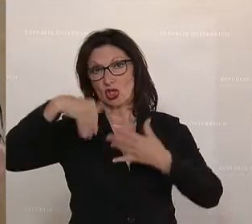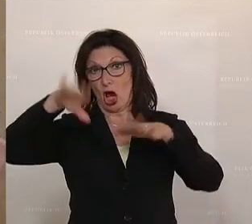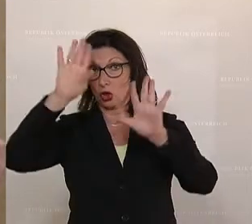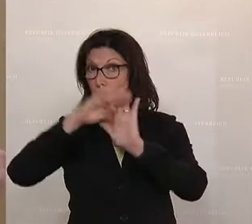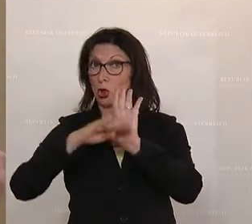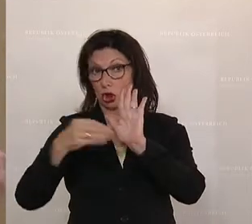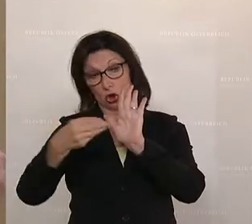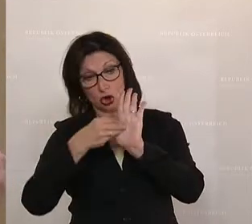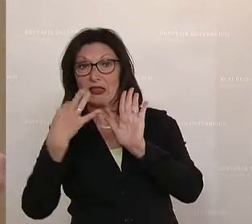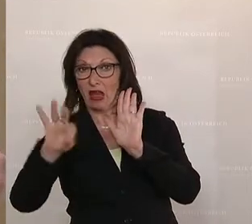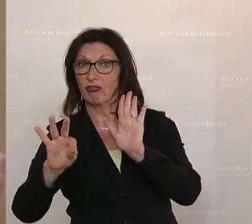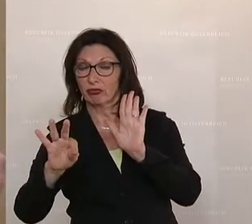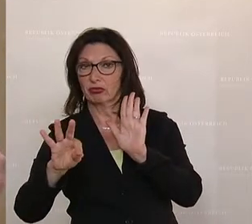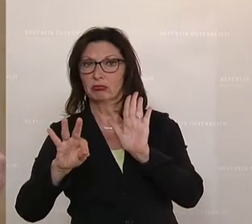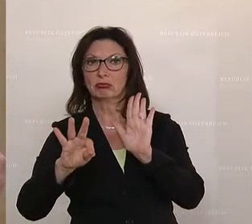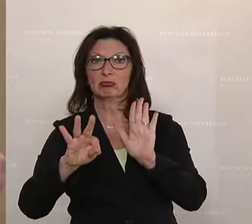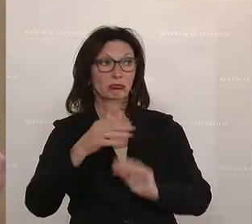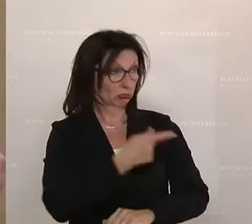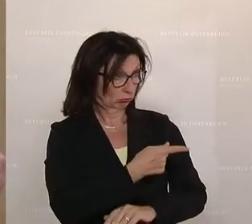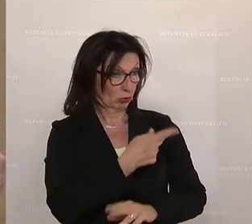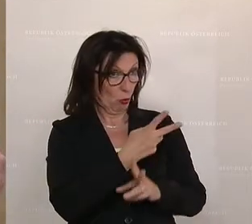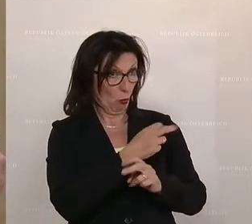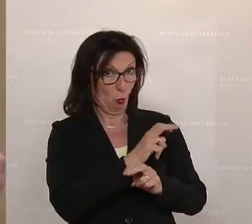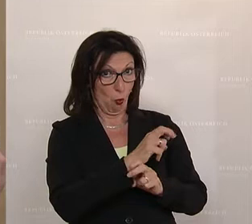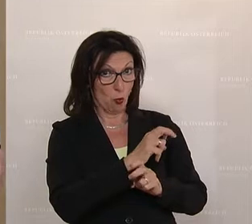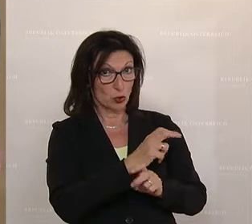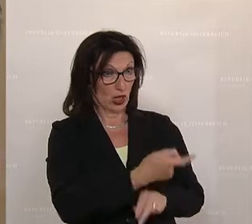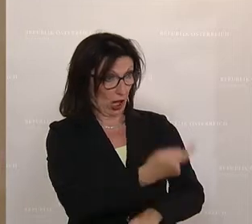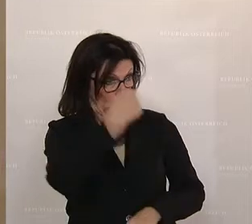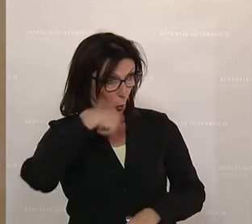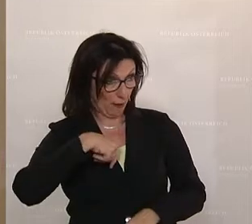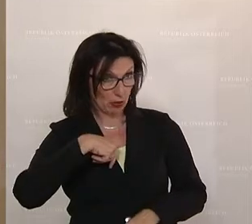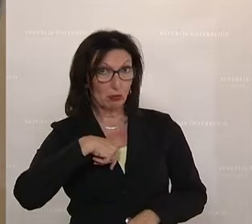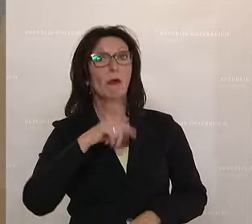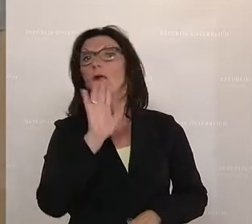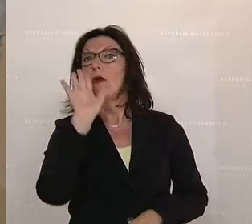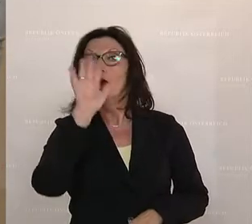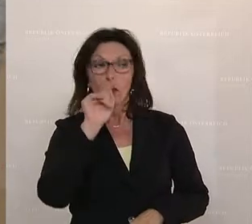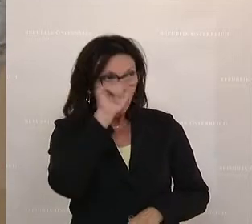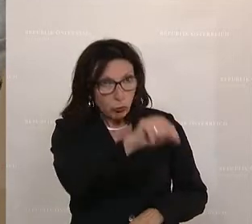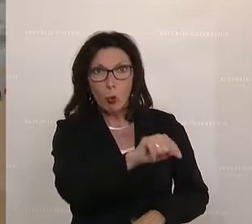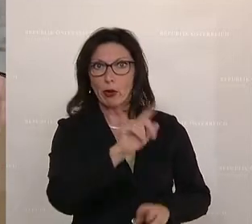möglich, ihr kommt aus Österreich, sucht dort um Asyl an. Sagen wir das.